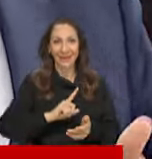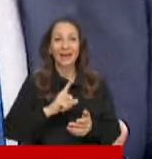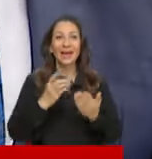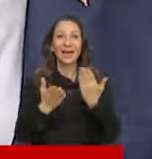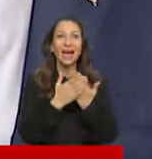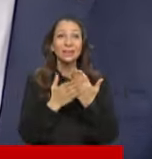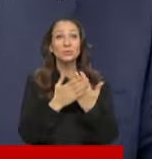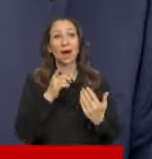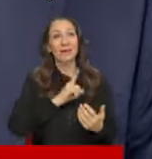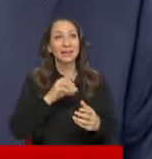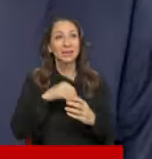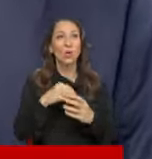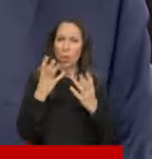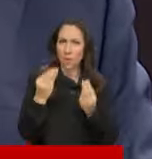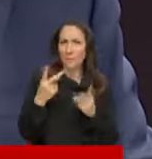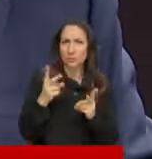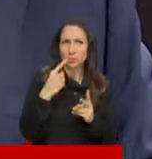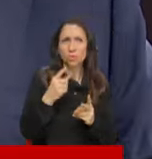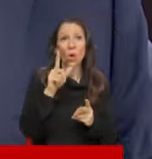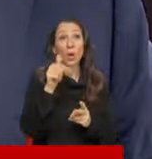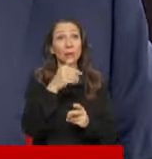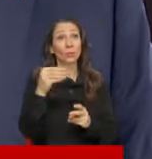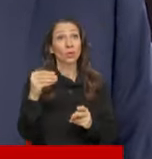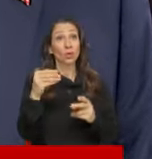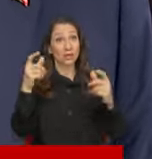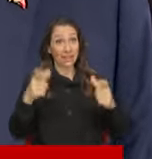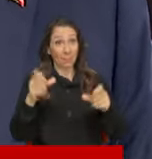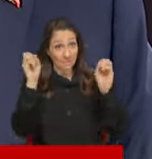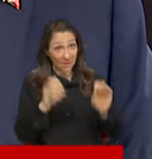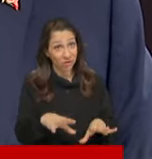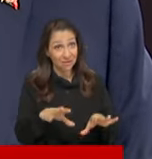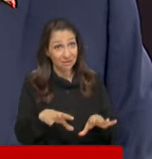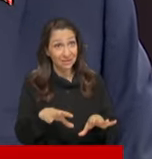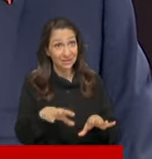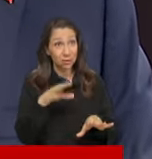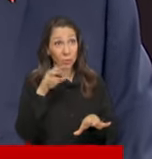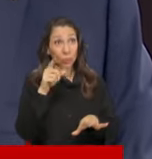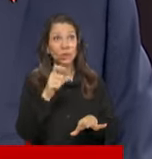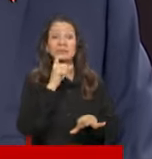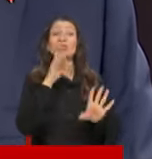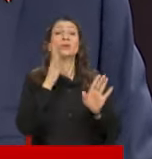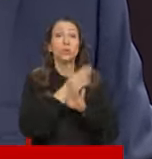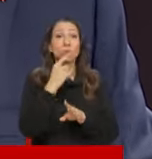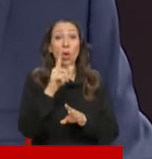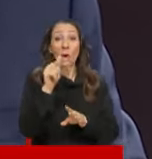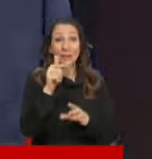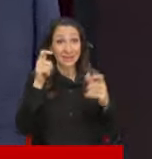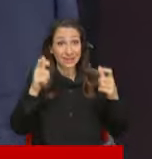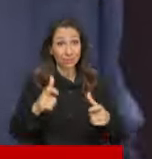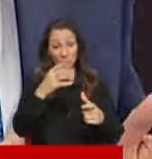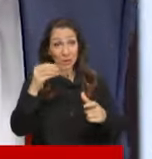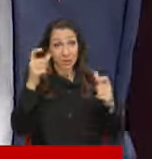yardımcı adaylığı için koca koca 16 milyonluk kenti bırakacaksınız bu yanl ol 16 milyonluk kenti